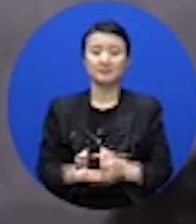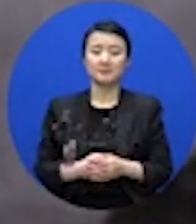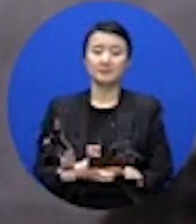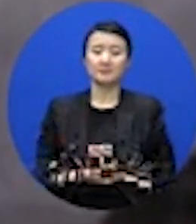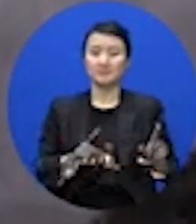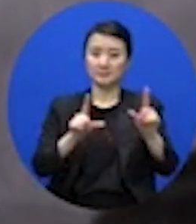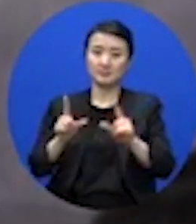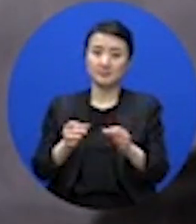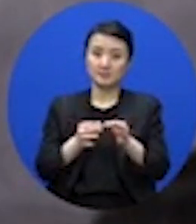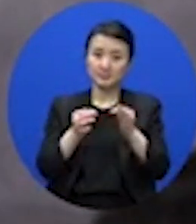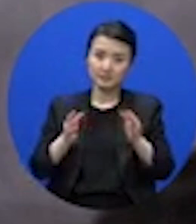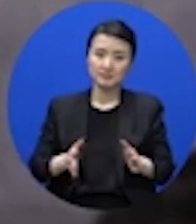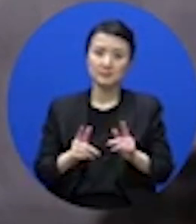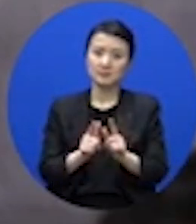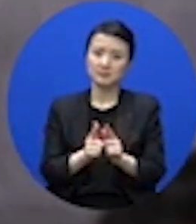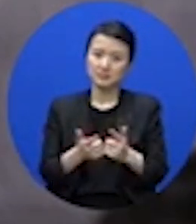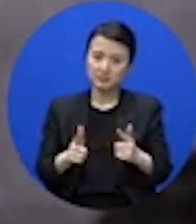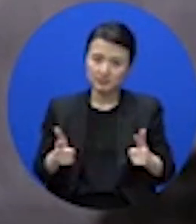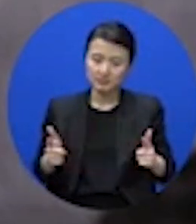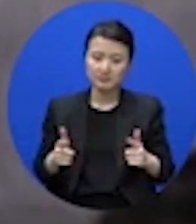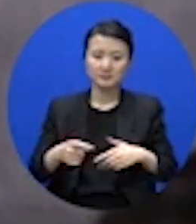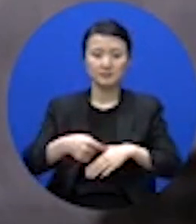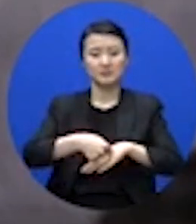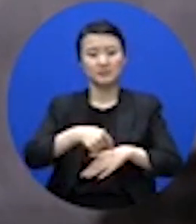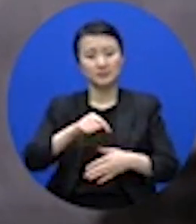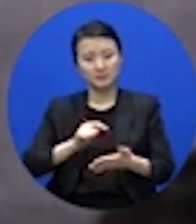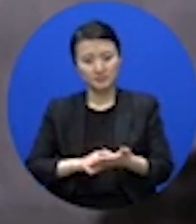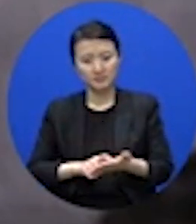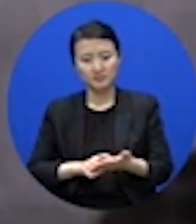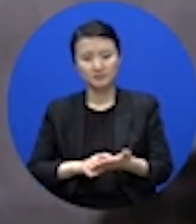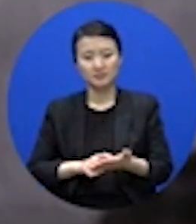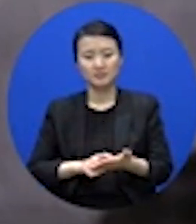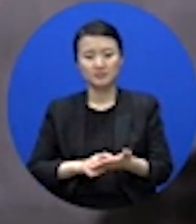하면서 여러 가지 마음이